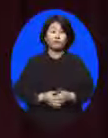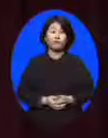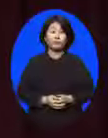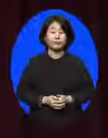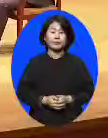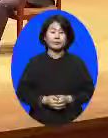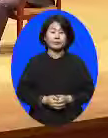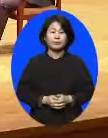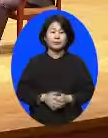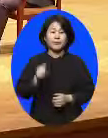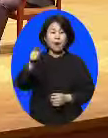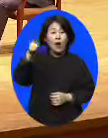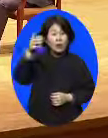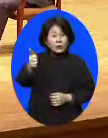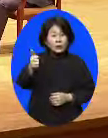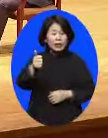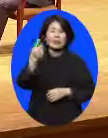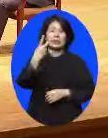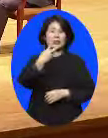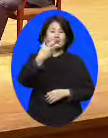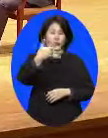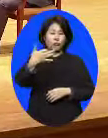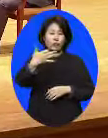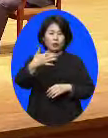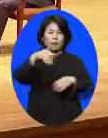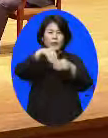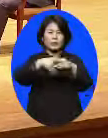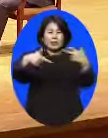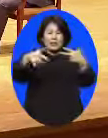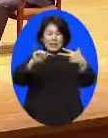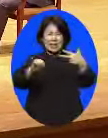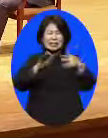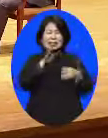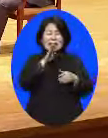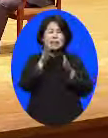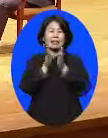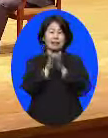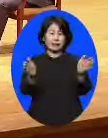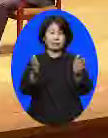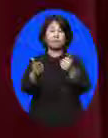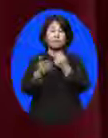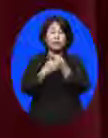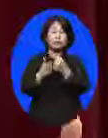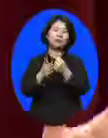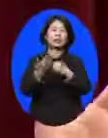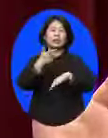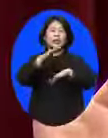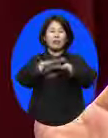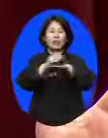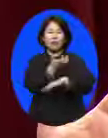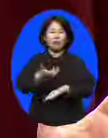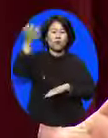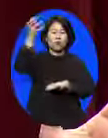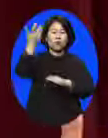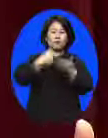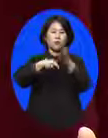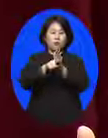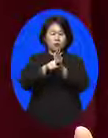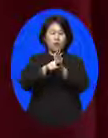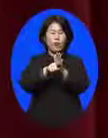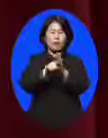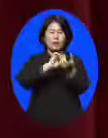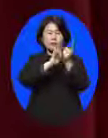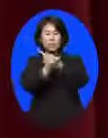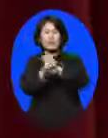있습니다. 또한 허 시장은 2019년은 민선 7기 시정의 실질적인 원년인 만큼 새로운 대전으로